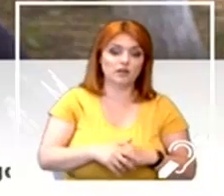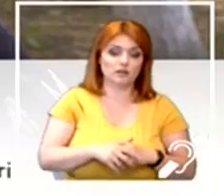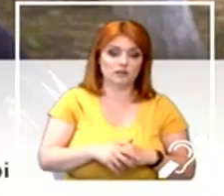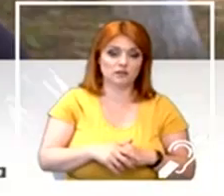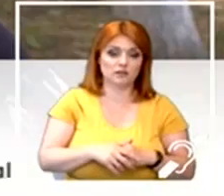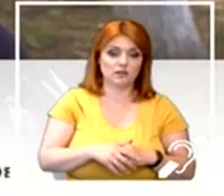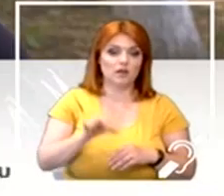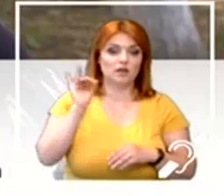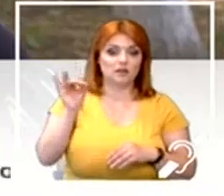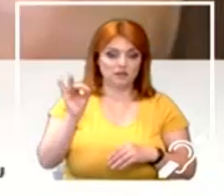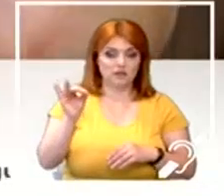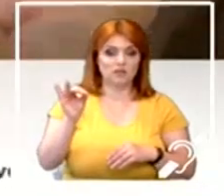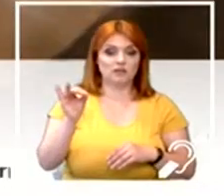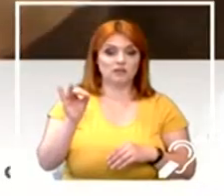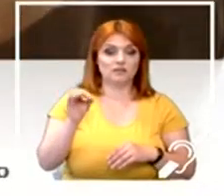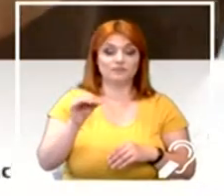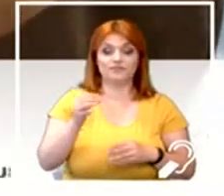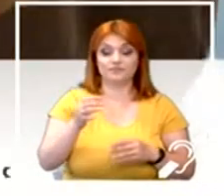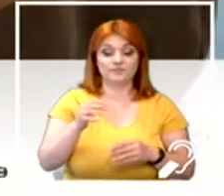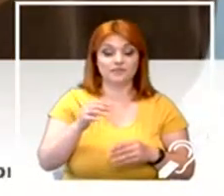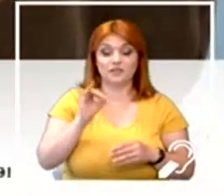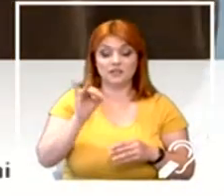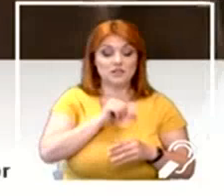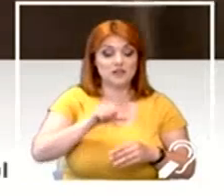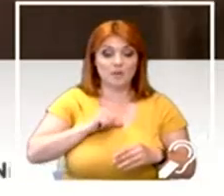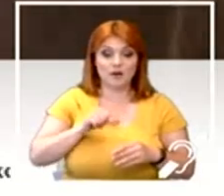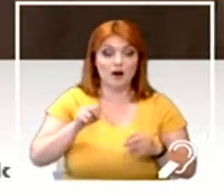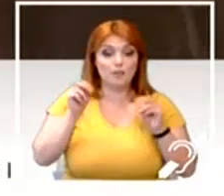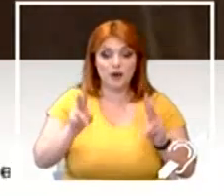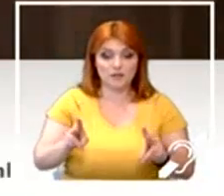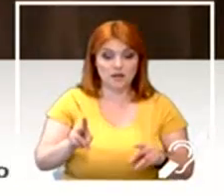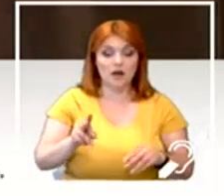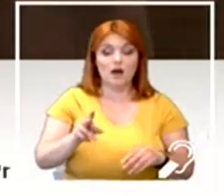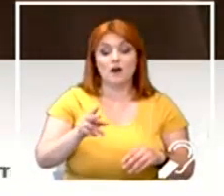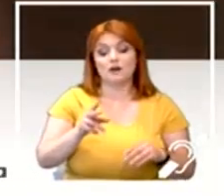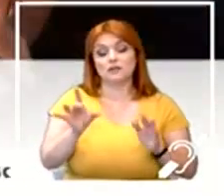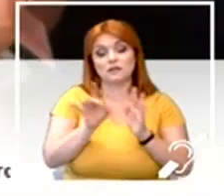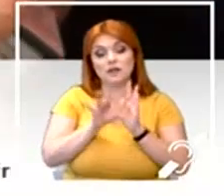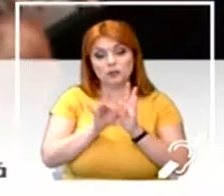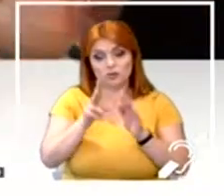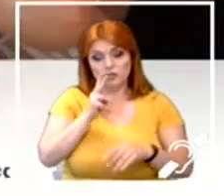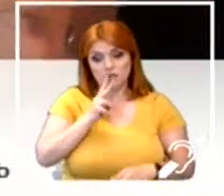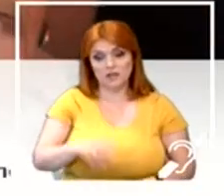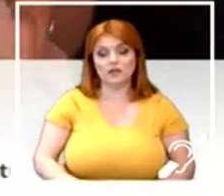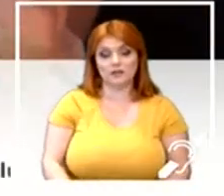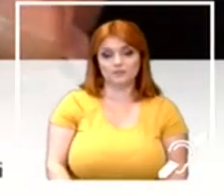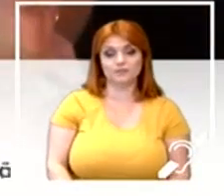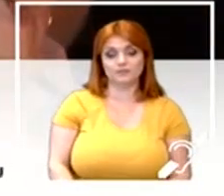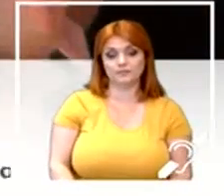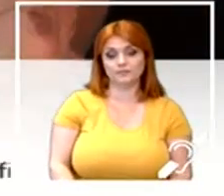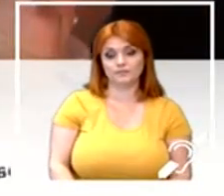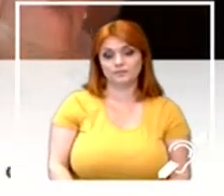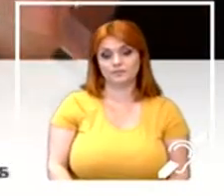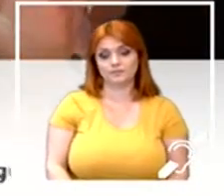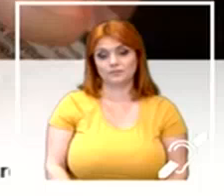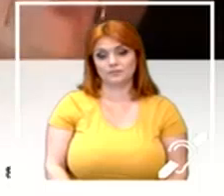este răspândirea produselor noi din tutun, cum ar fi tutunul încălzit și țigările electronice, sub pretextul că ele, chipurile,